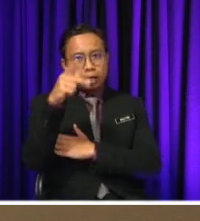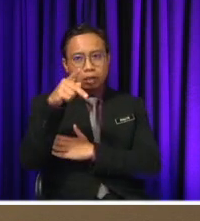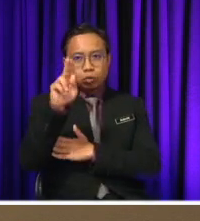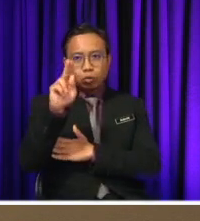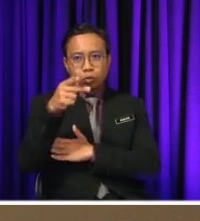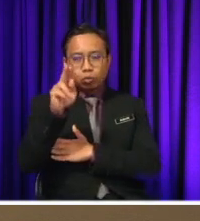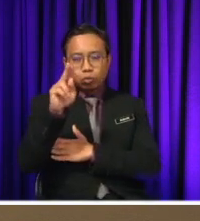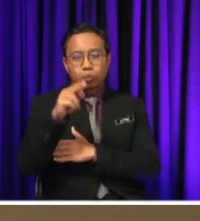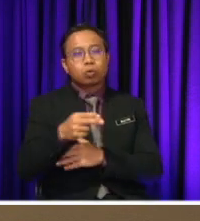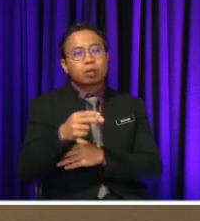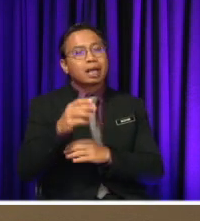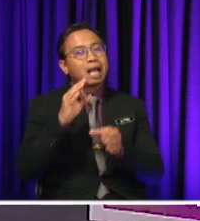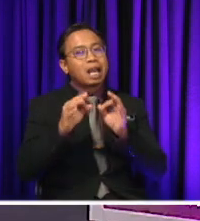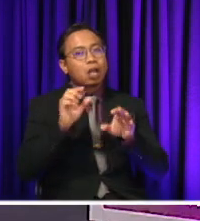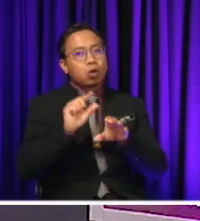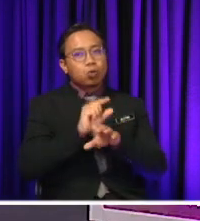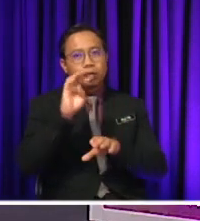kalau kita guna